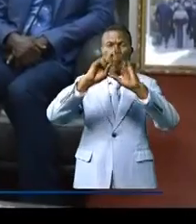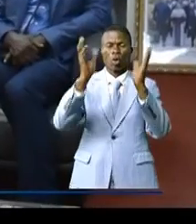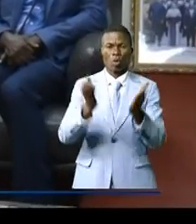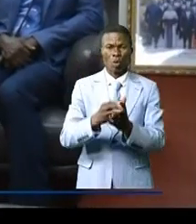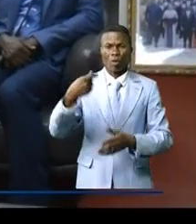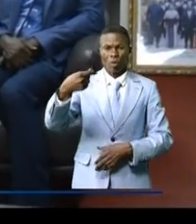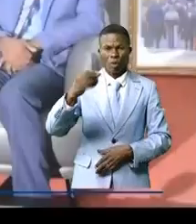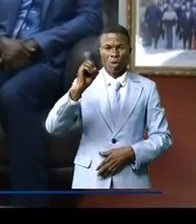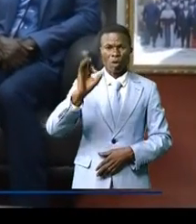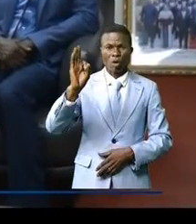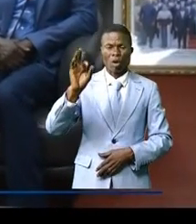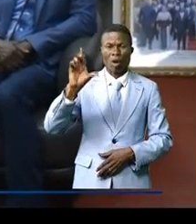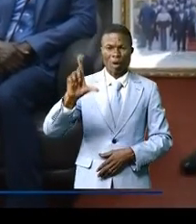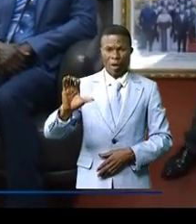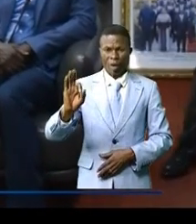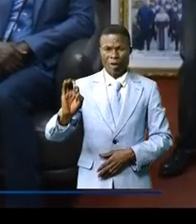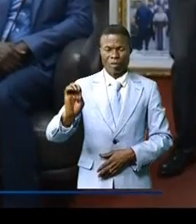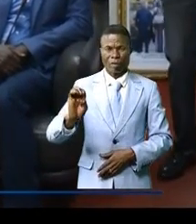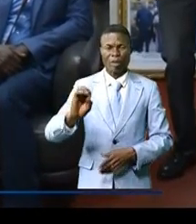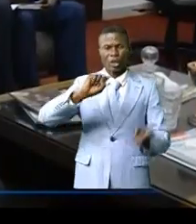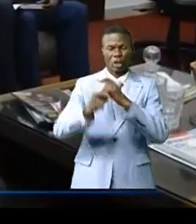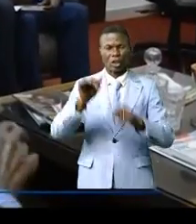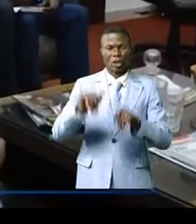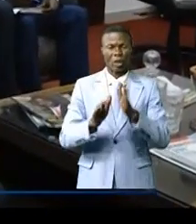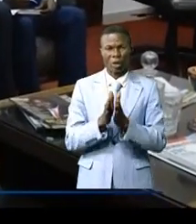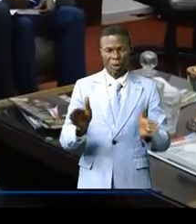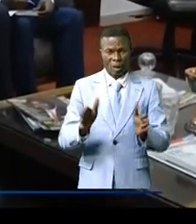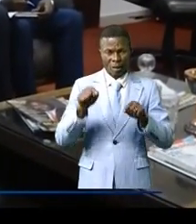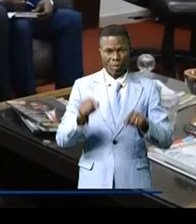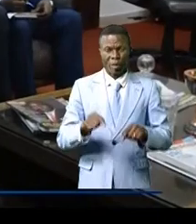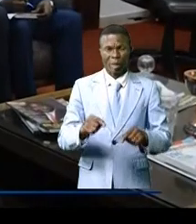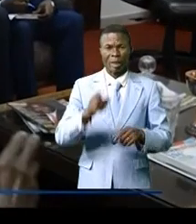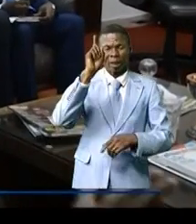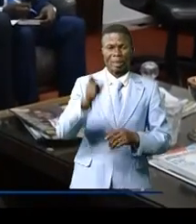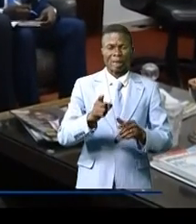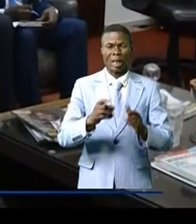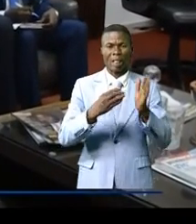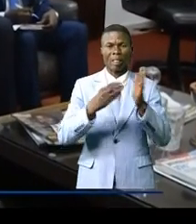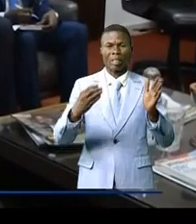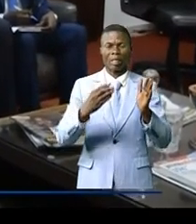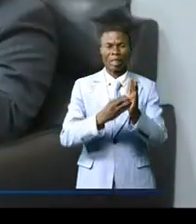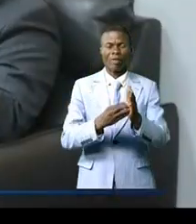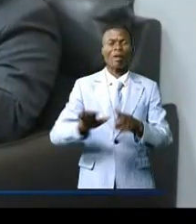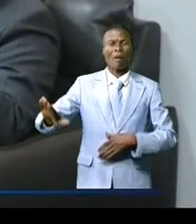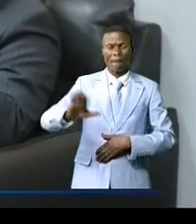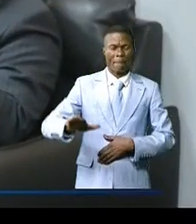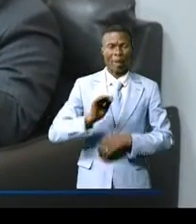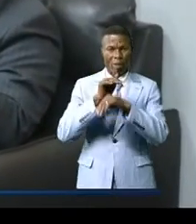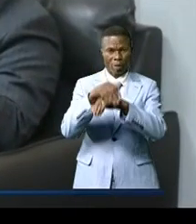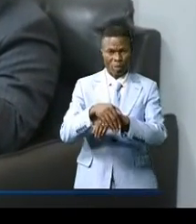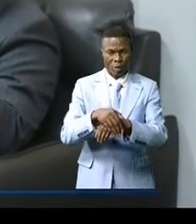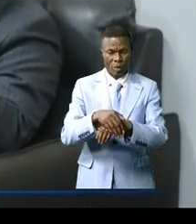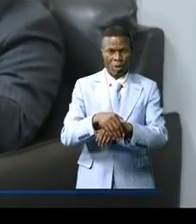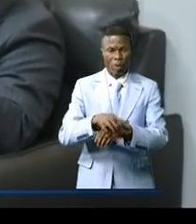de Guinée. Et on va changer le secrétariat. Maintenant, son FPI je peux